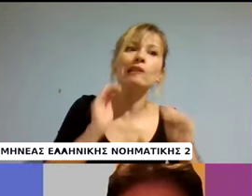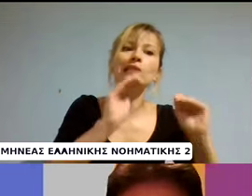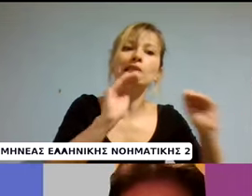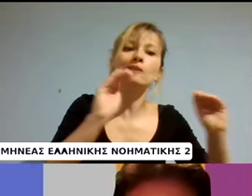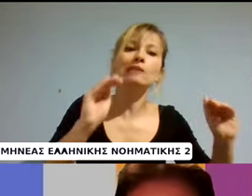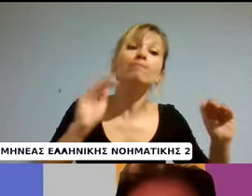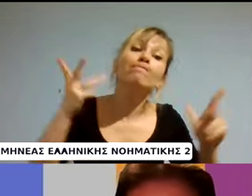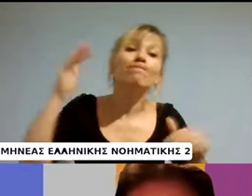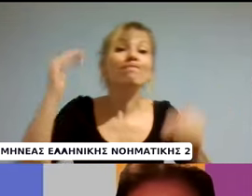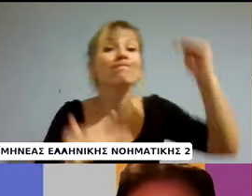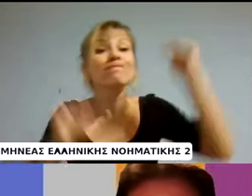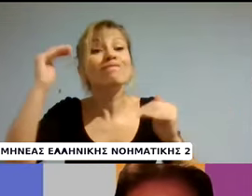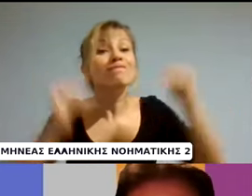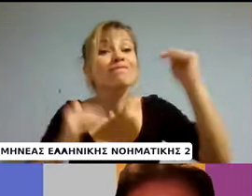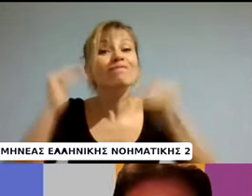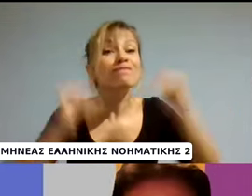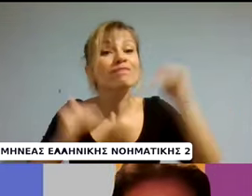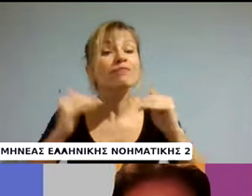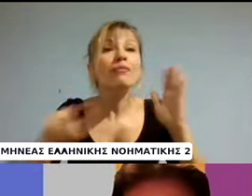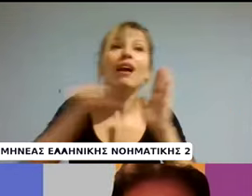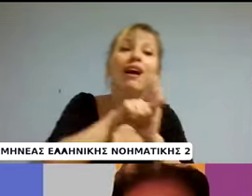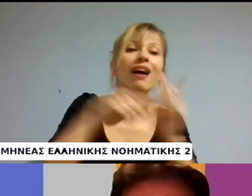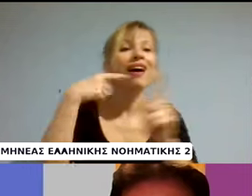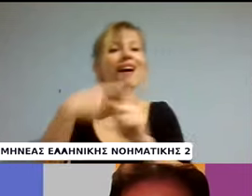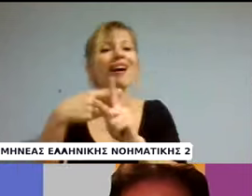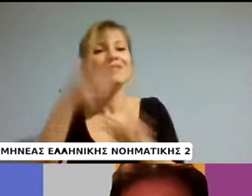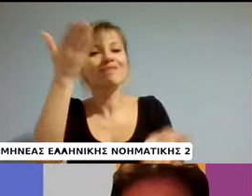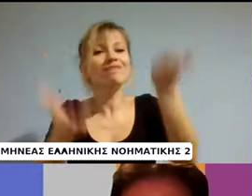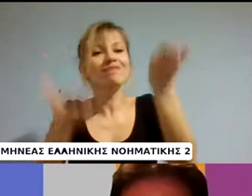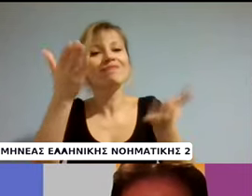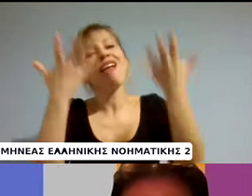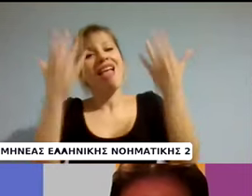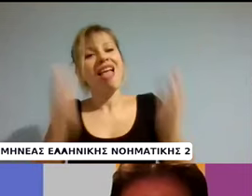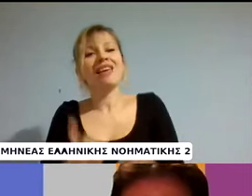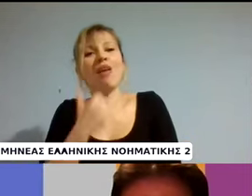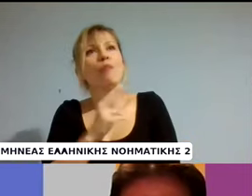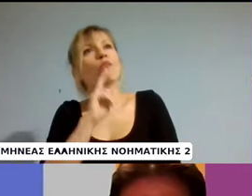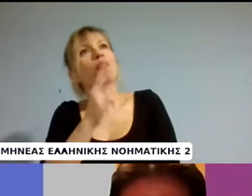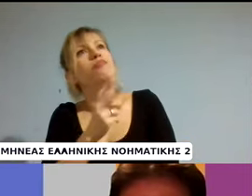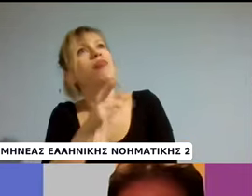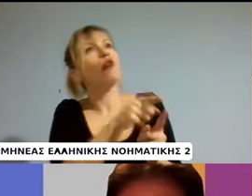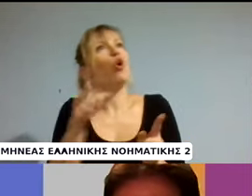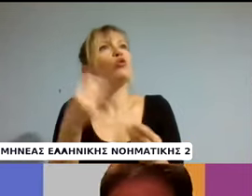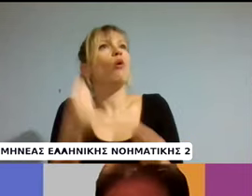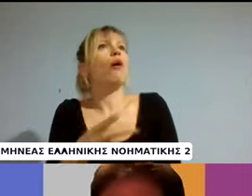Win some, lose some, έτσι, δηλαδή κάτι κερδίζουμε, κάτι χάνουμε και στα δύο σενάρια αυτά.